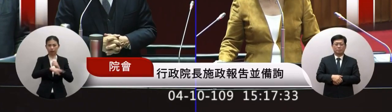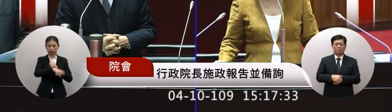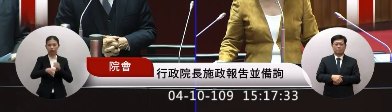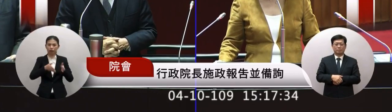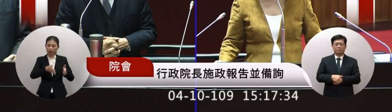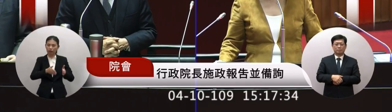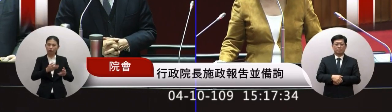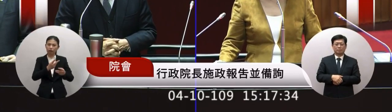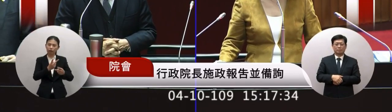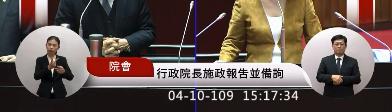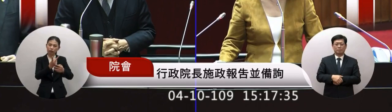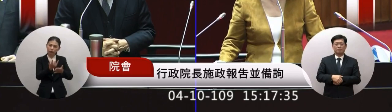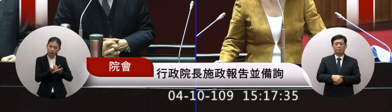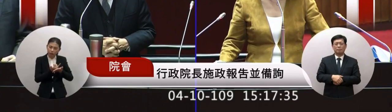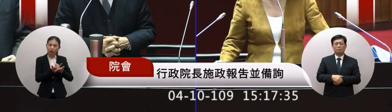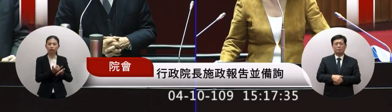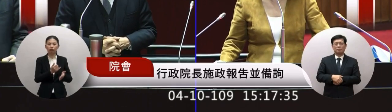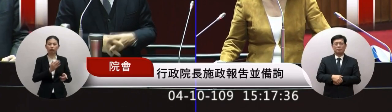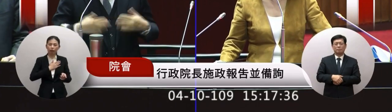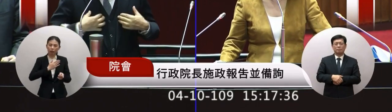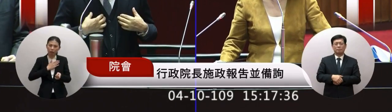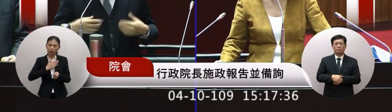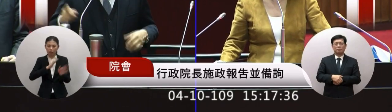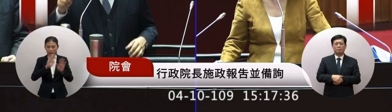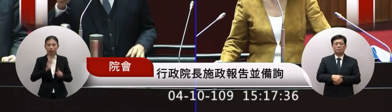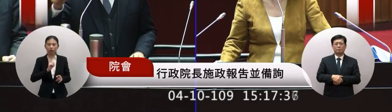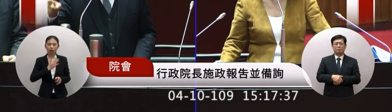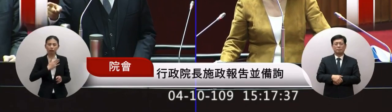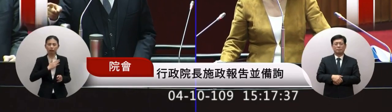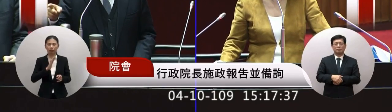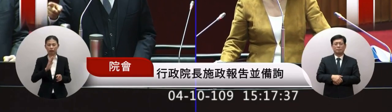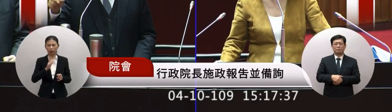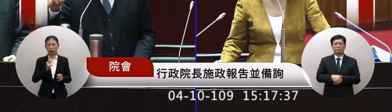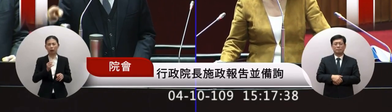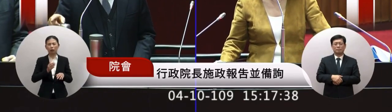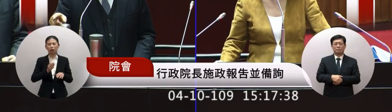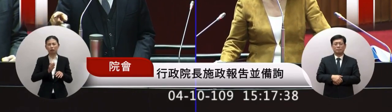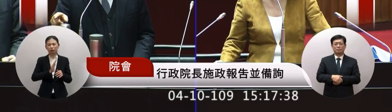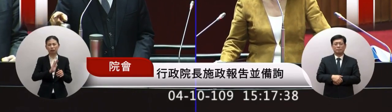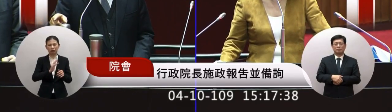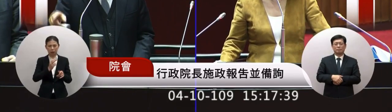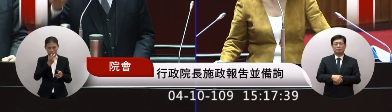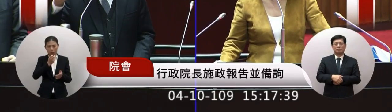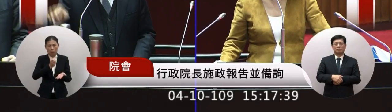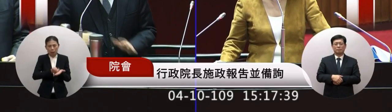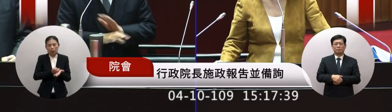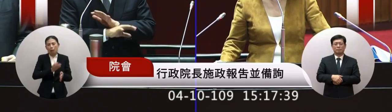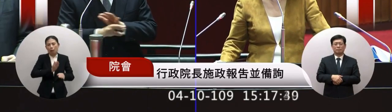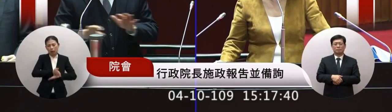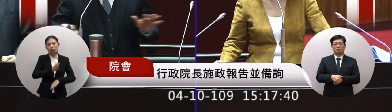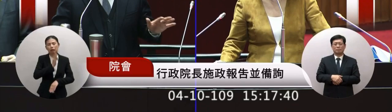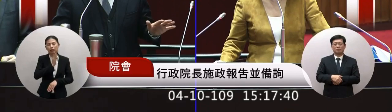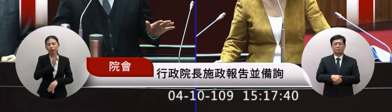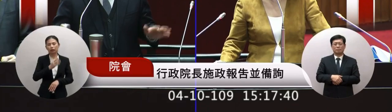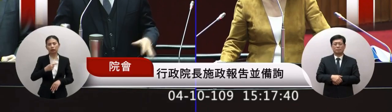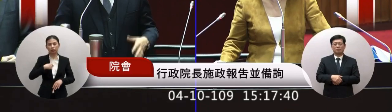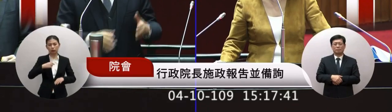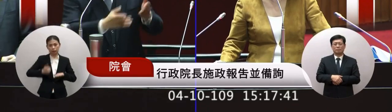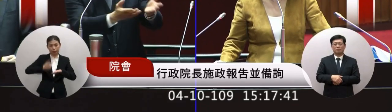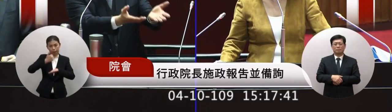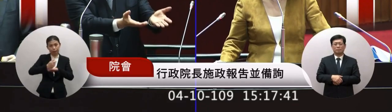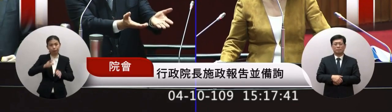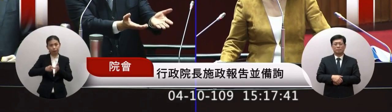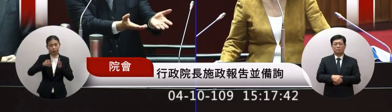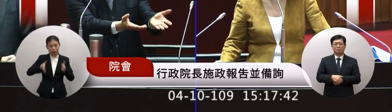但也许做得过头。那我也碰过这样的情形，在我一上任的时候，就要求银行